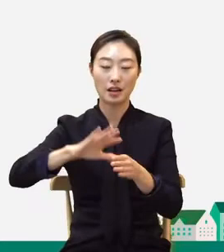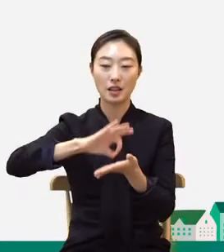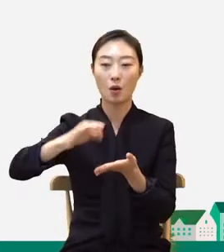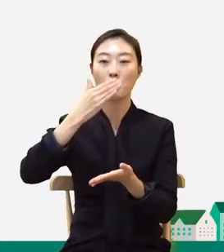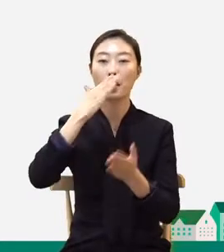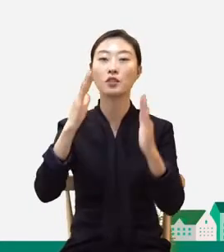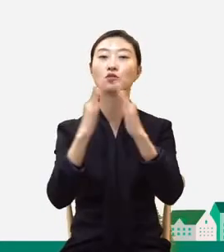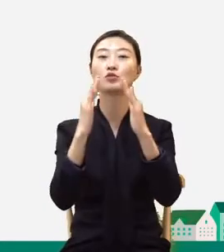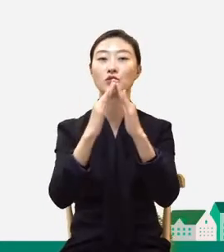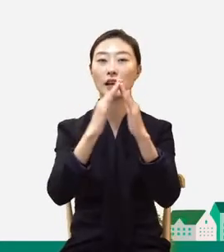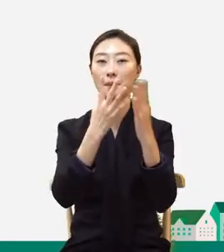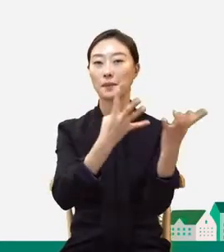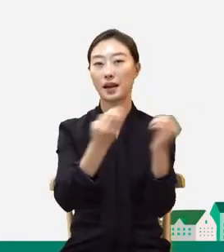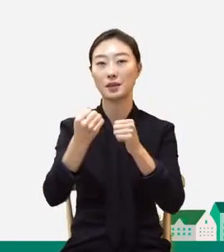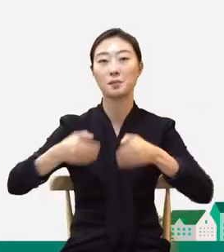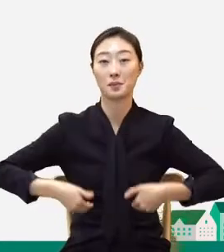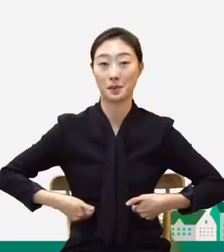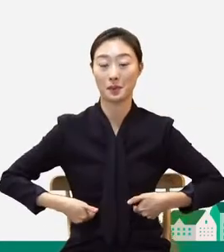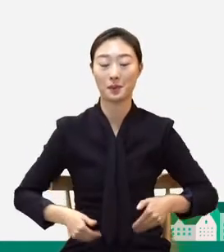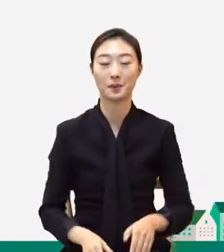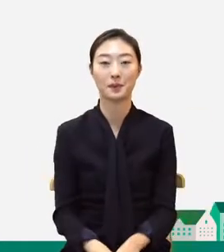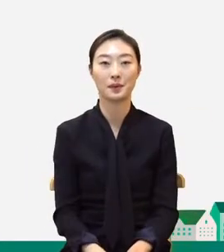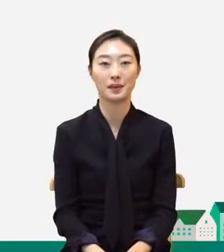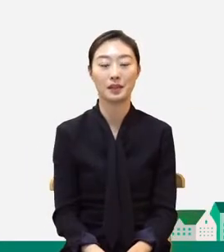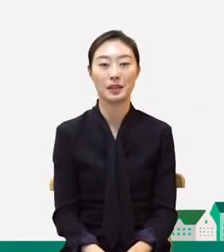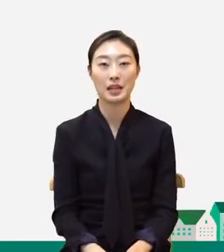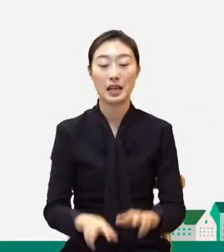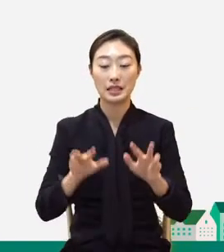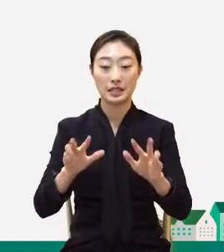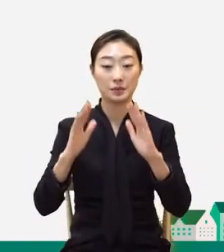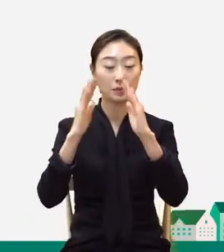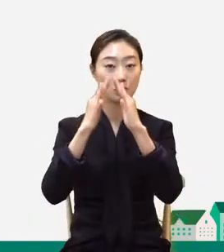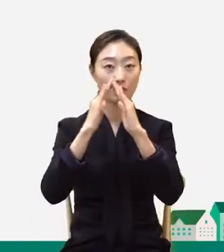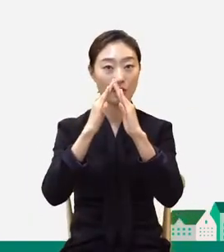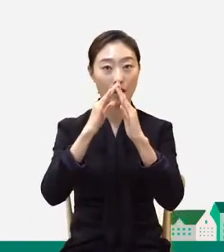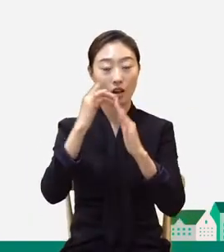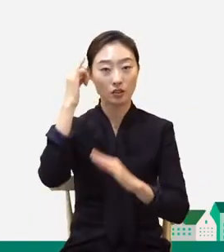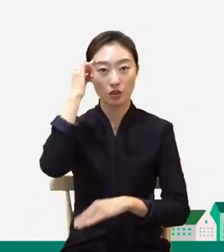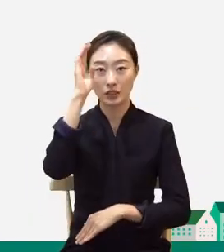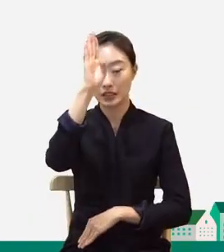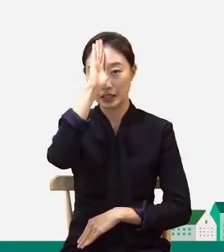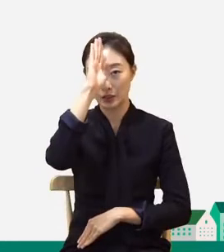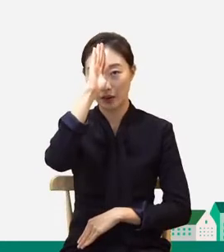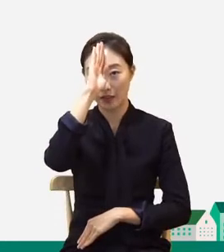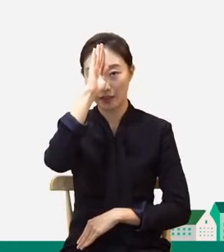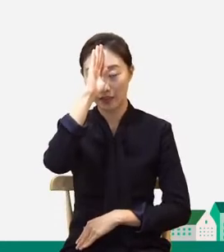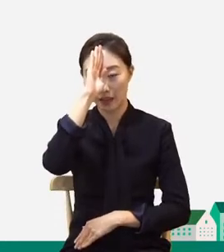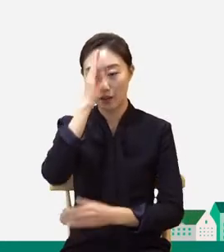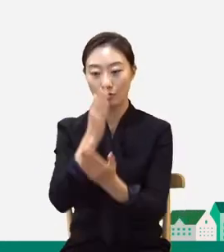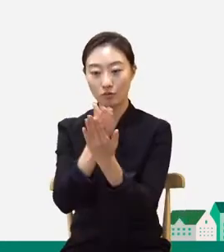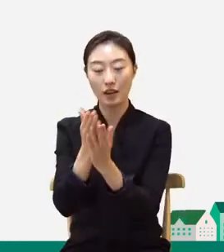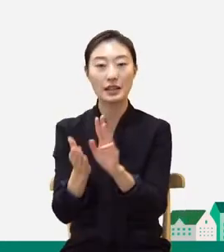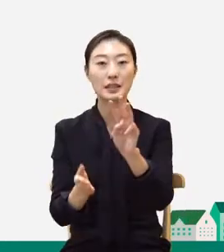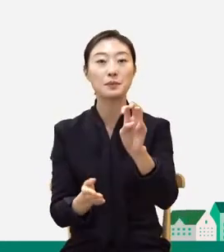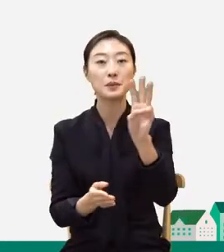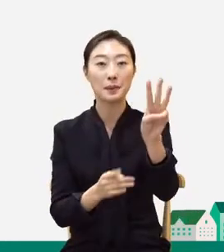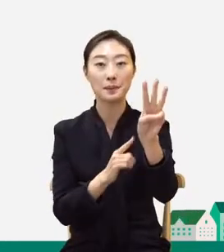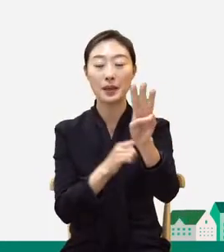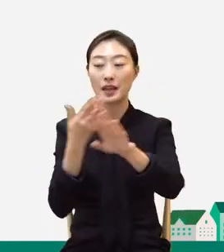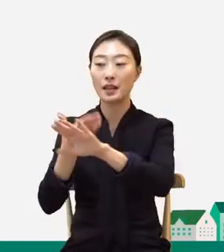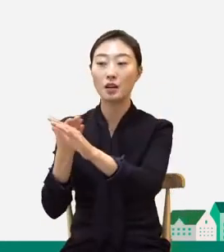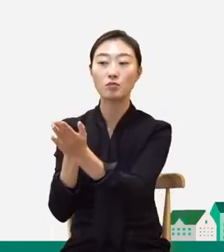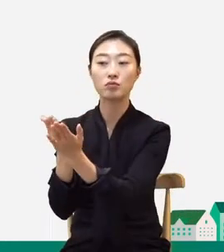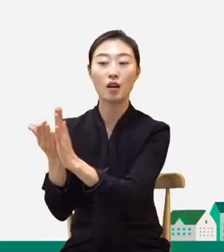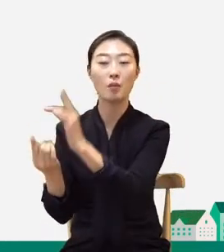주택이 더 많이 확보되어야 할 것 같습니다. 지원주택 같은 경우는 저희 정신질환 분과가 33으로 다른 분과에 비해서